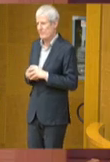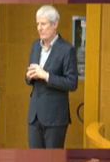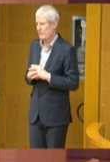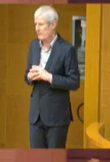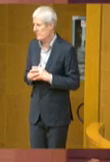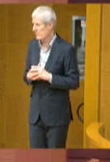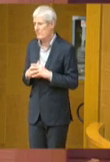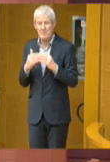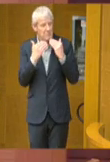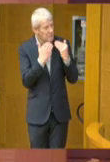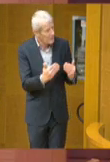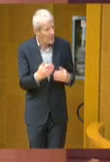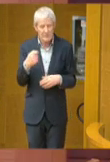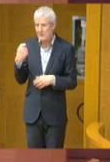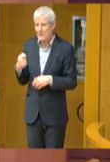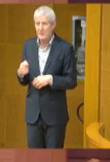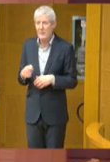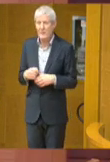Grazie, grazie Presidente.